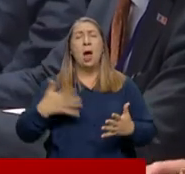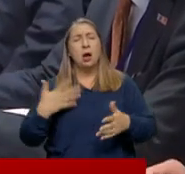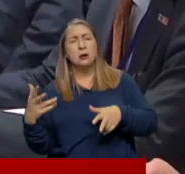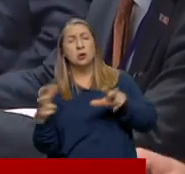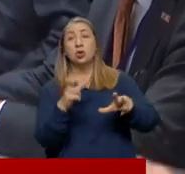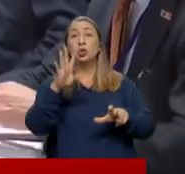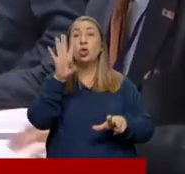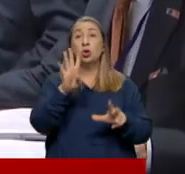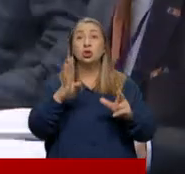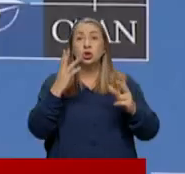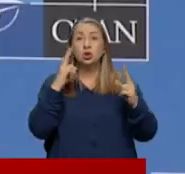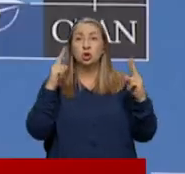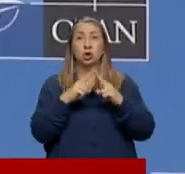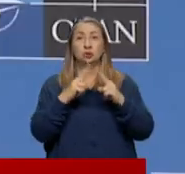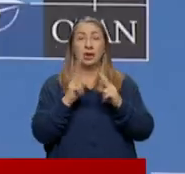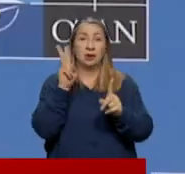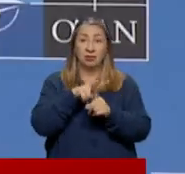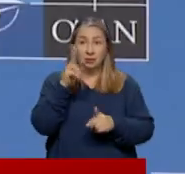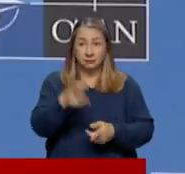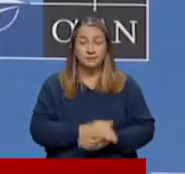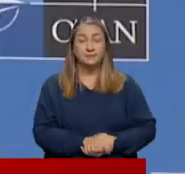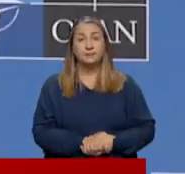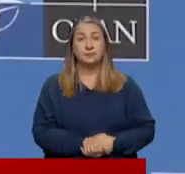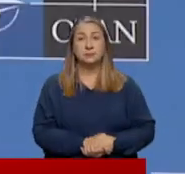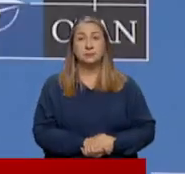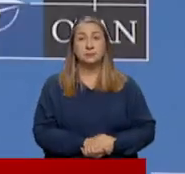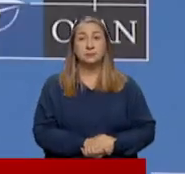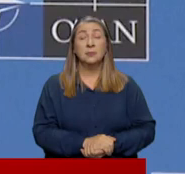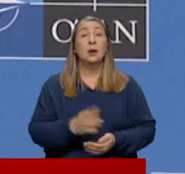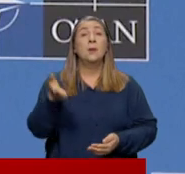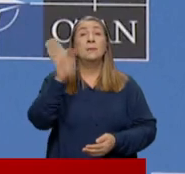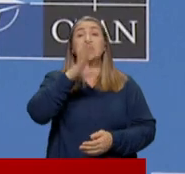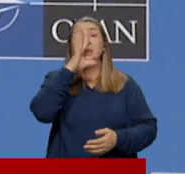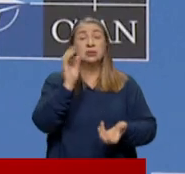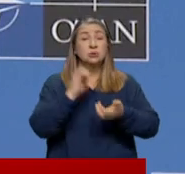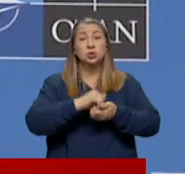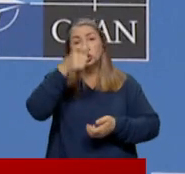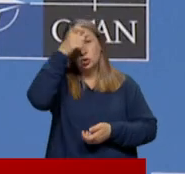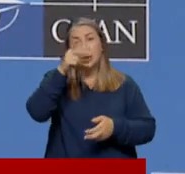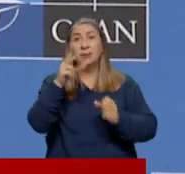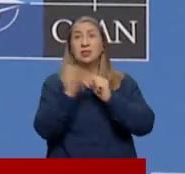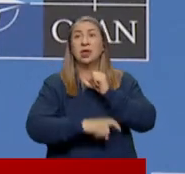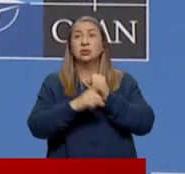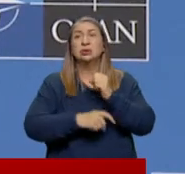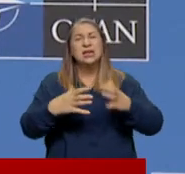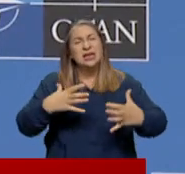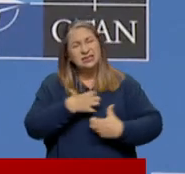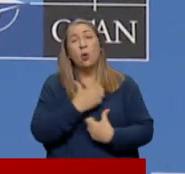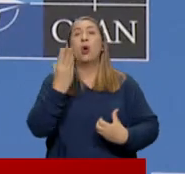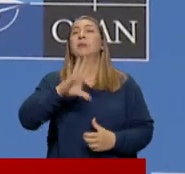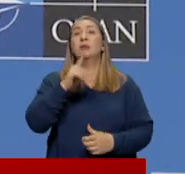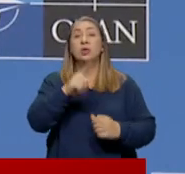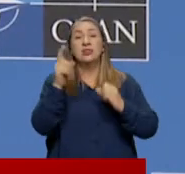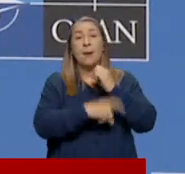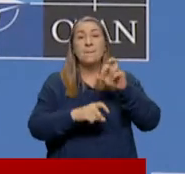dörtlü görüşmeye katıldı silverfish ozkon Türkiye başka hiçbir müttefik Türkiye kadar teröristlerce mağdur ba